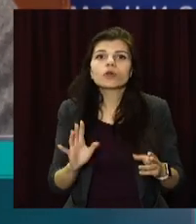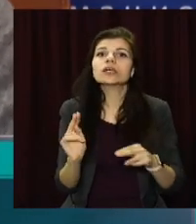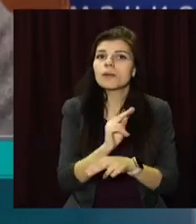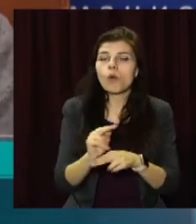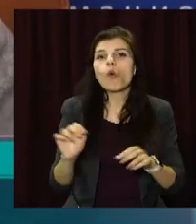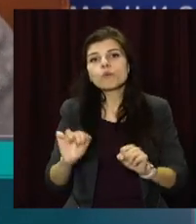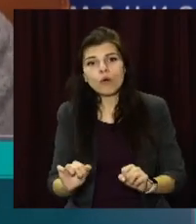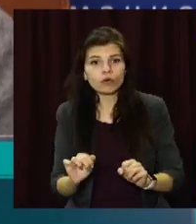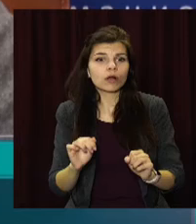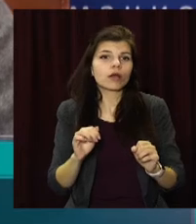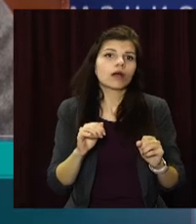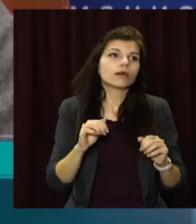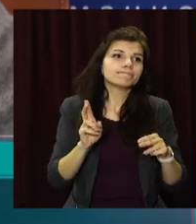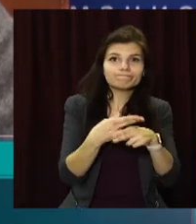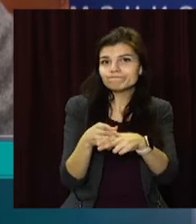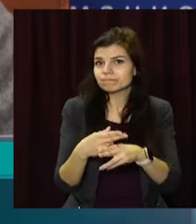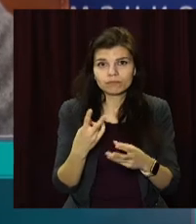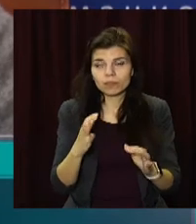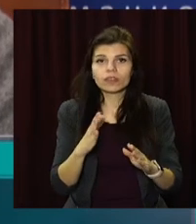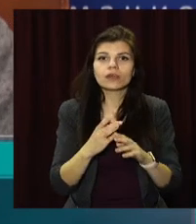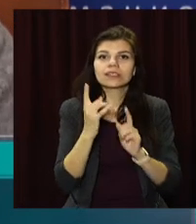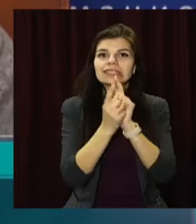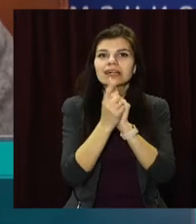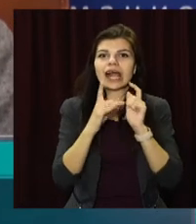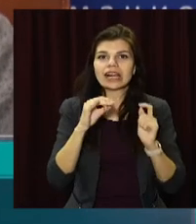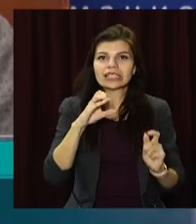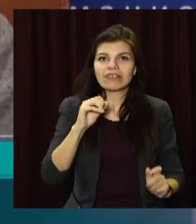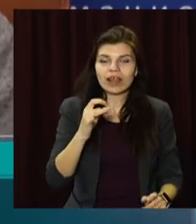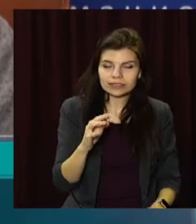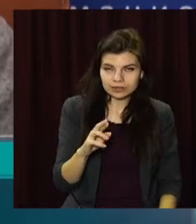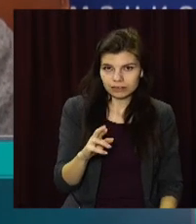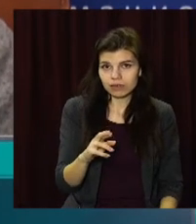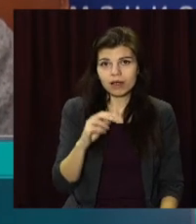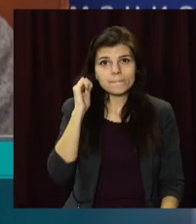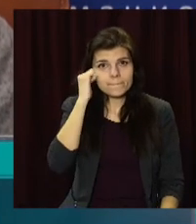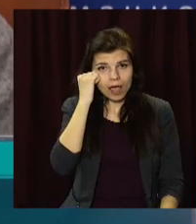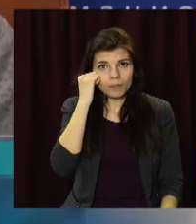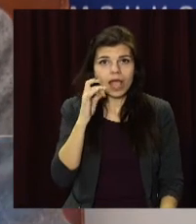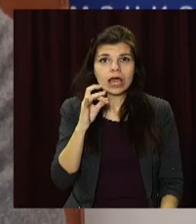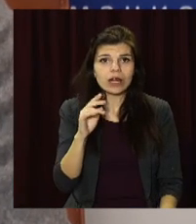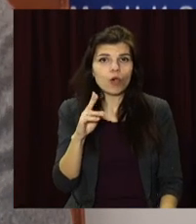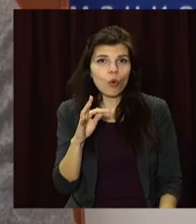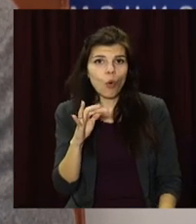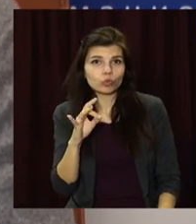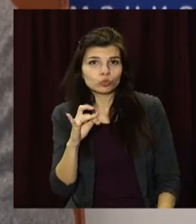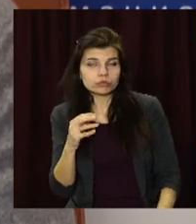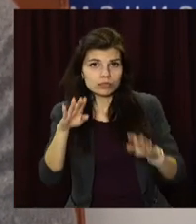ремонт, уборка, благоустройство, реставрація або навіть там реконструкція пам'ятників, а